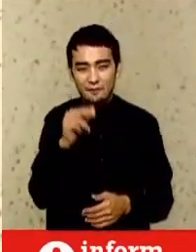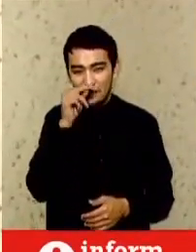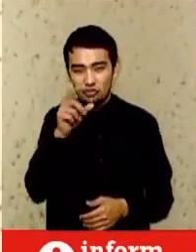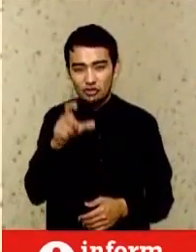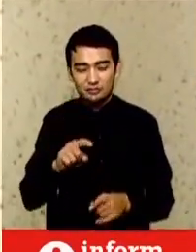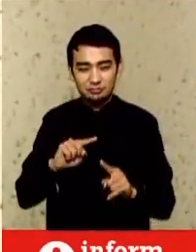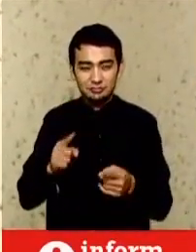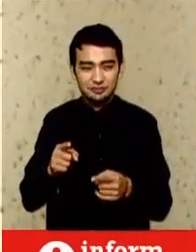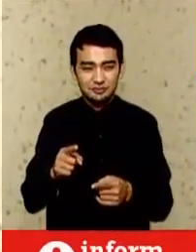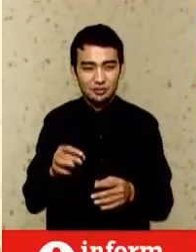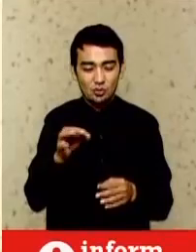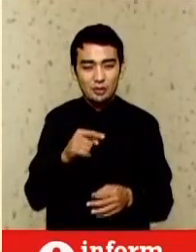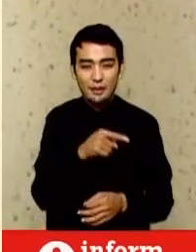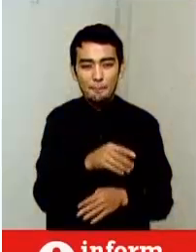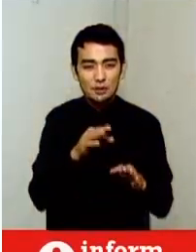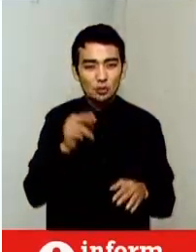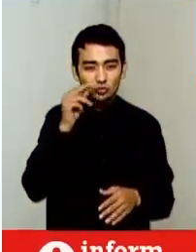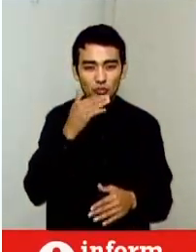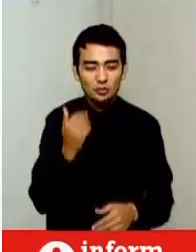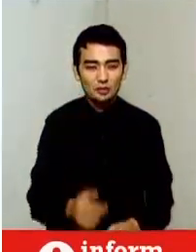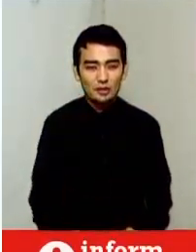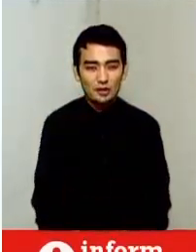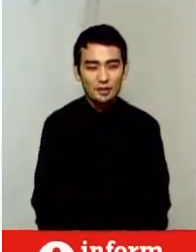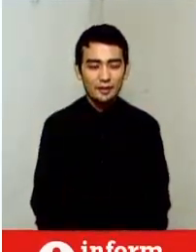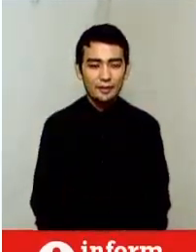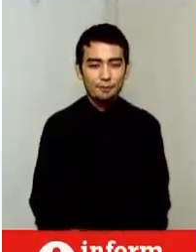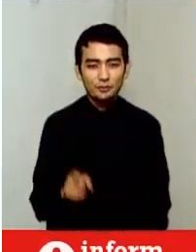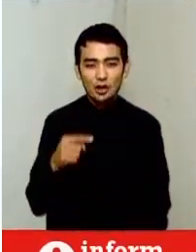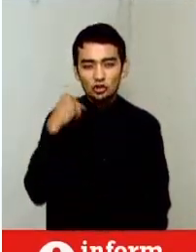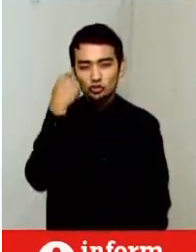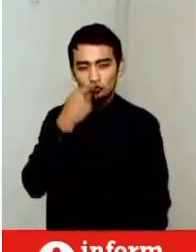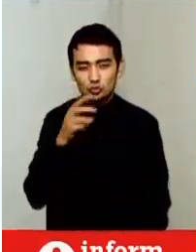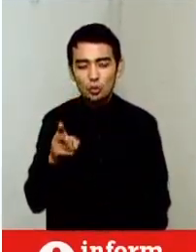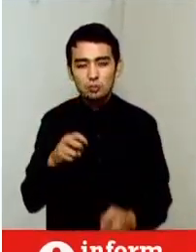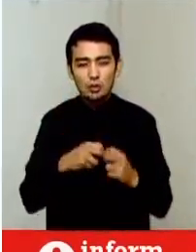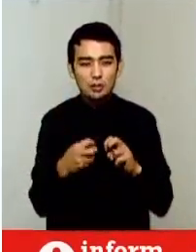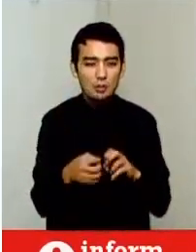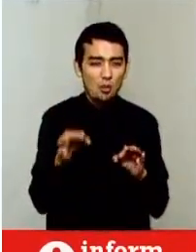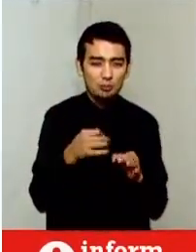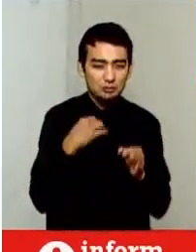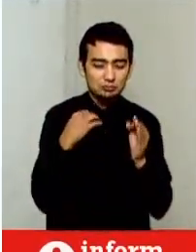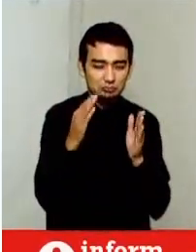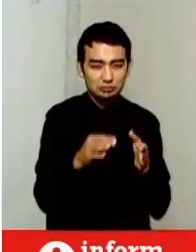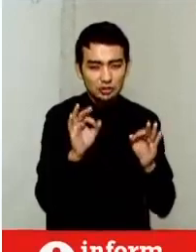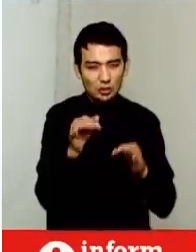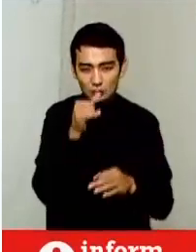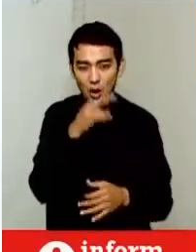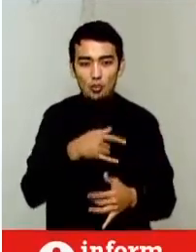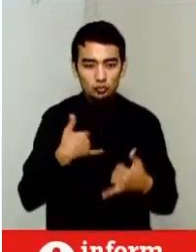бұл оқу ордасында оқымайды деп отыр. Ол кісінің жеке басының енді проблемалары мен айта алмаймын, бірақ ұстаз